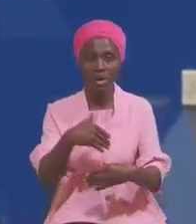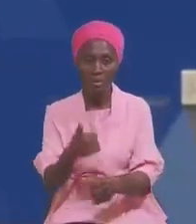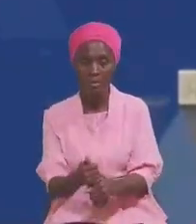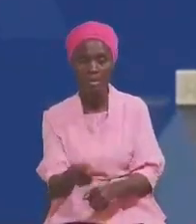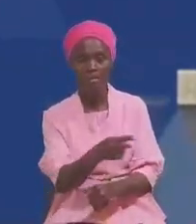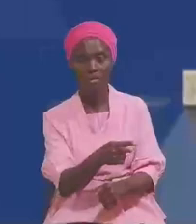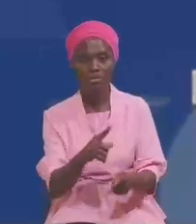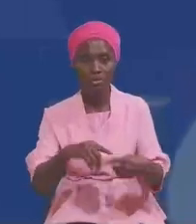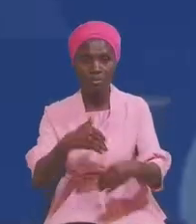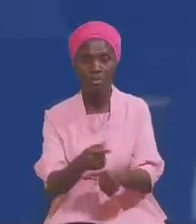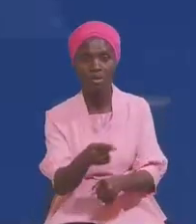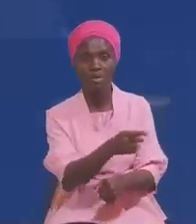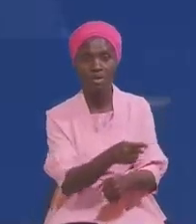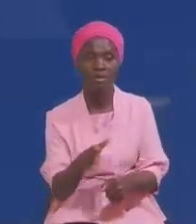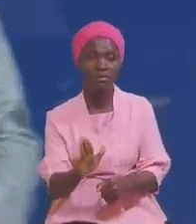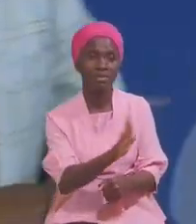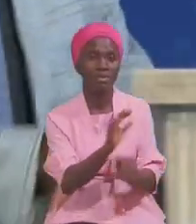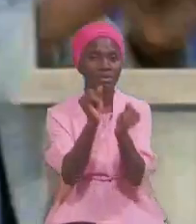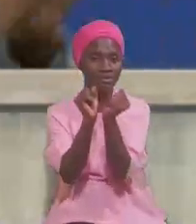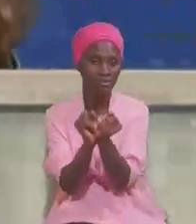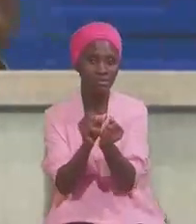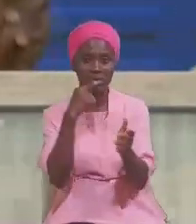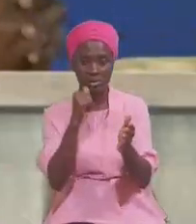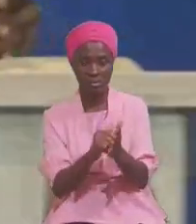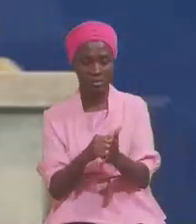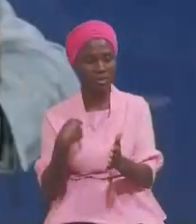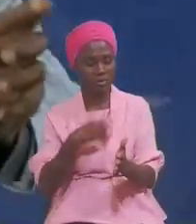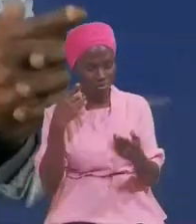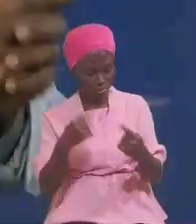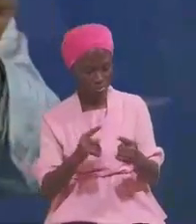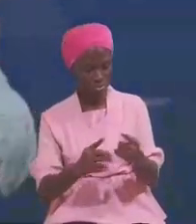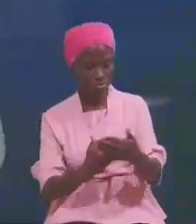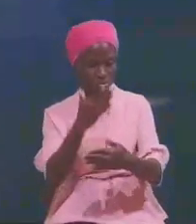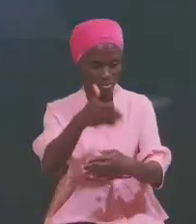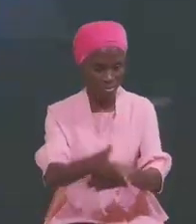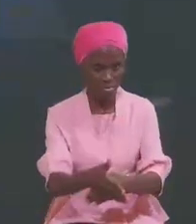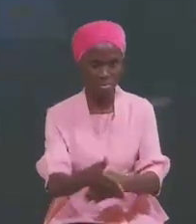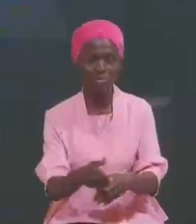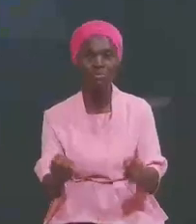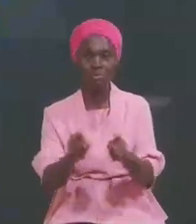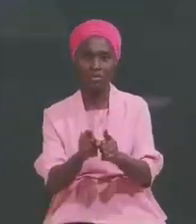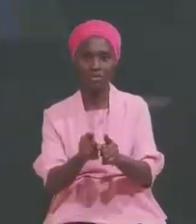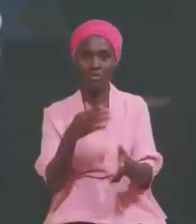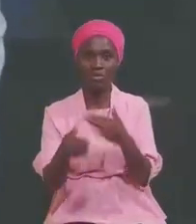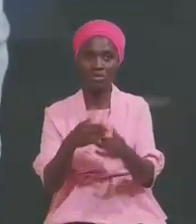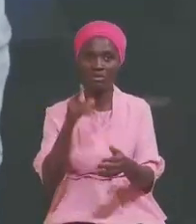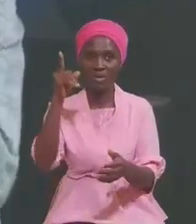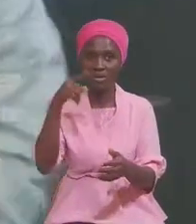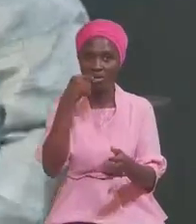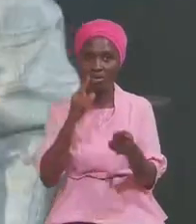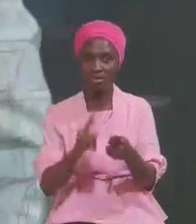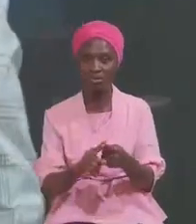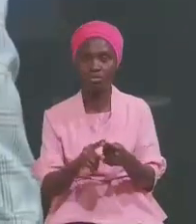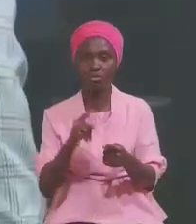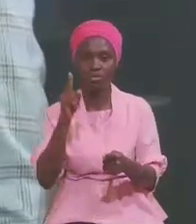des esclaves ont dit, nous allons traverser. Faites tout ce qu'il vous dira. Et puis